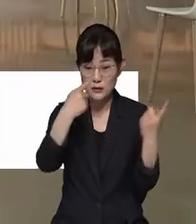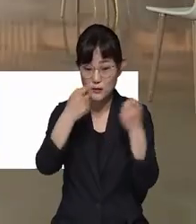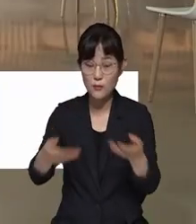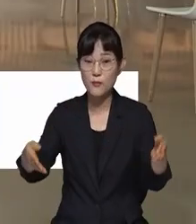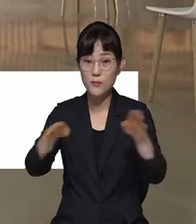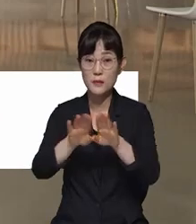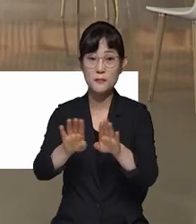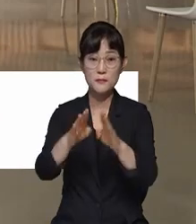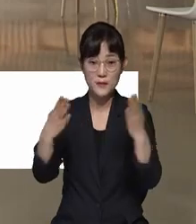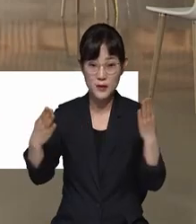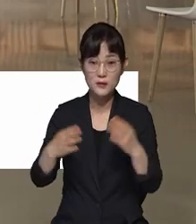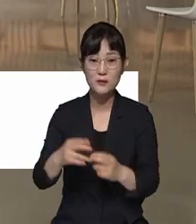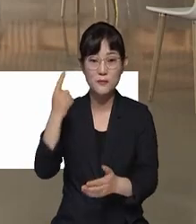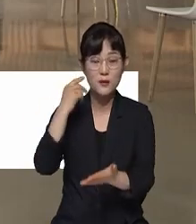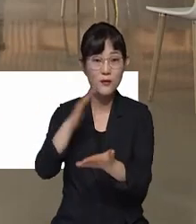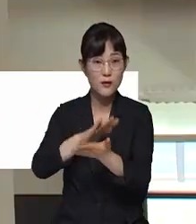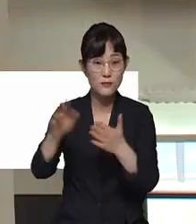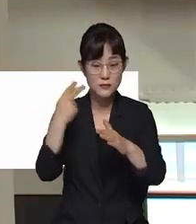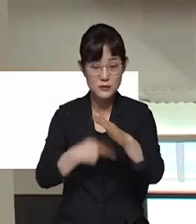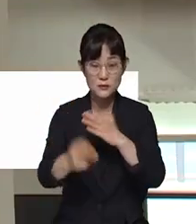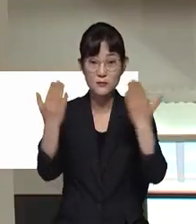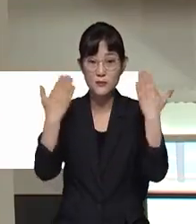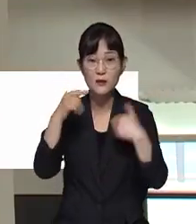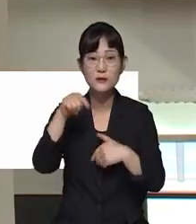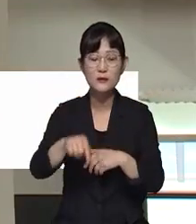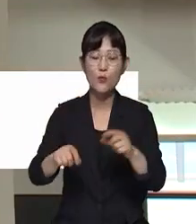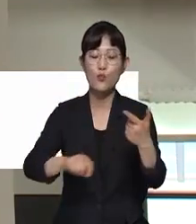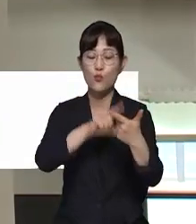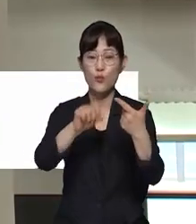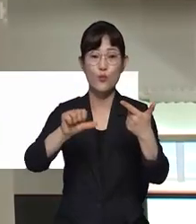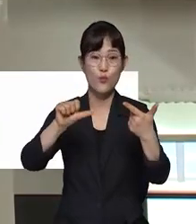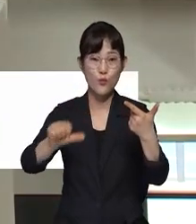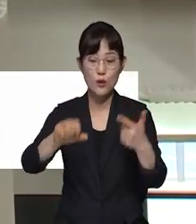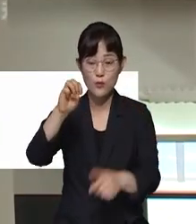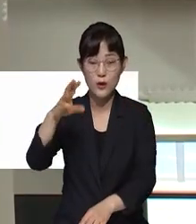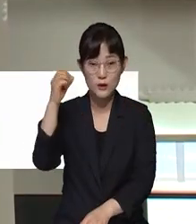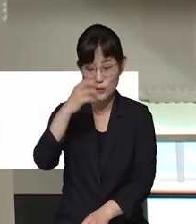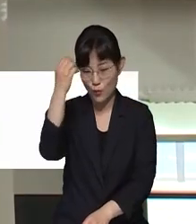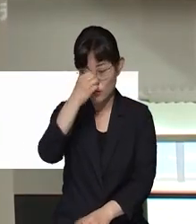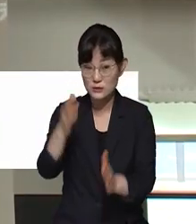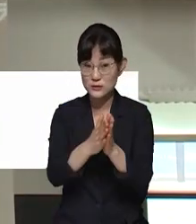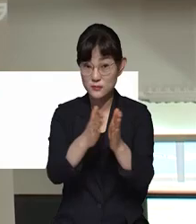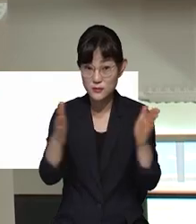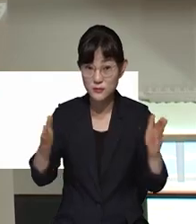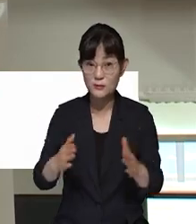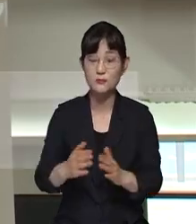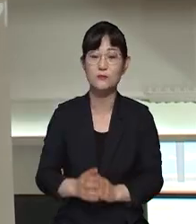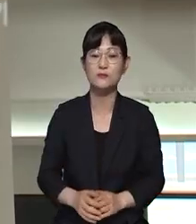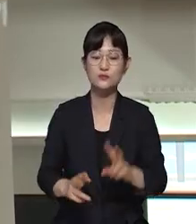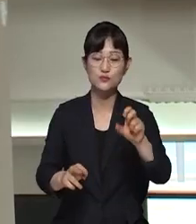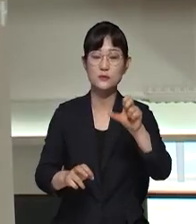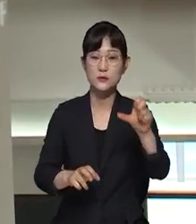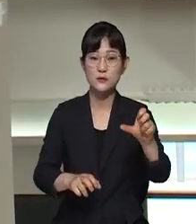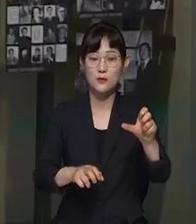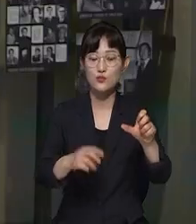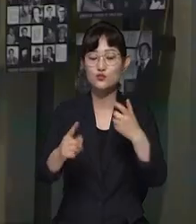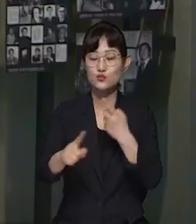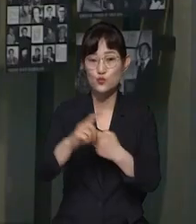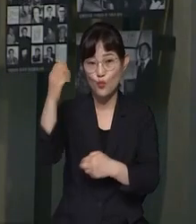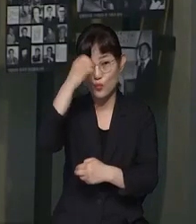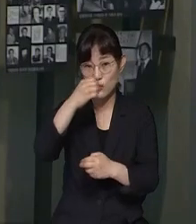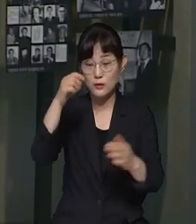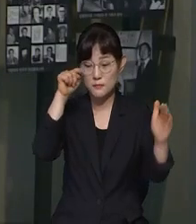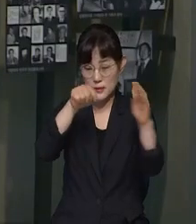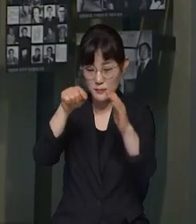개관 이래 해마다 열리는 평화비전스쿨은 다음 달 5일 광양 백운 고등학교를 시작으로 도내 25개 중고등학교를